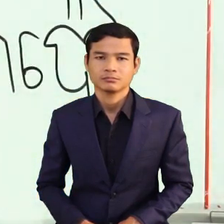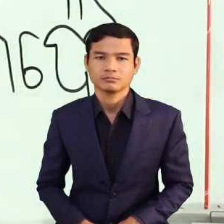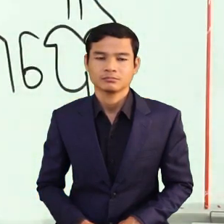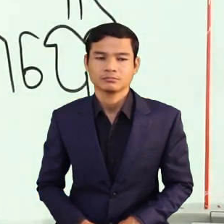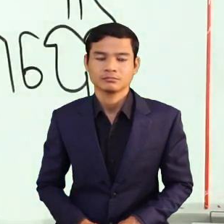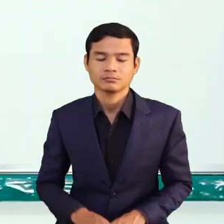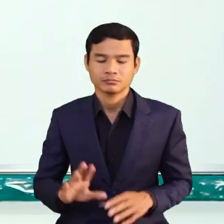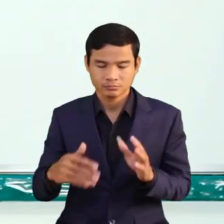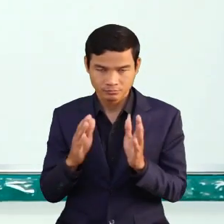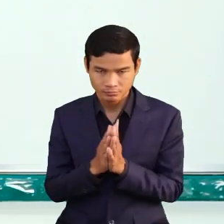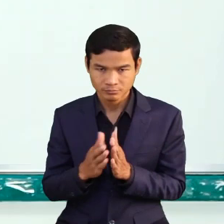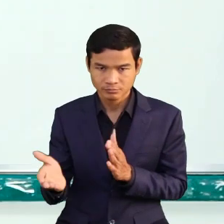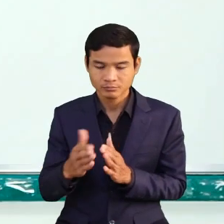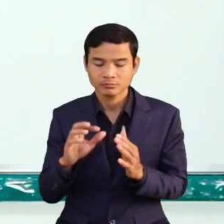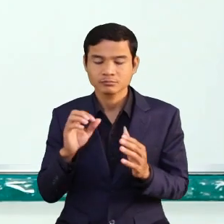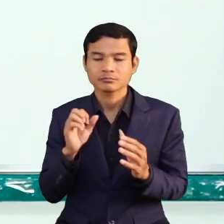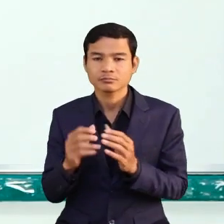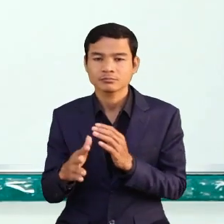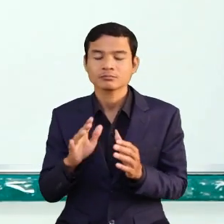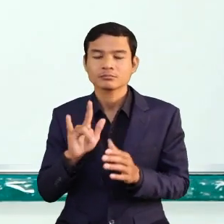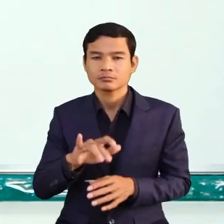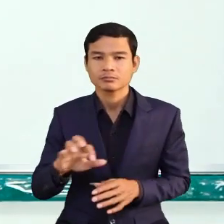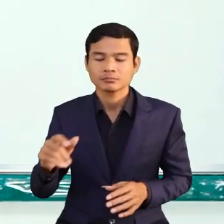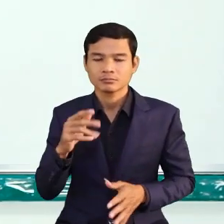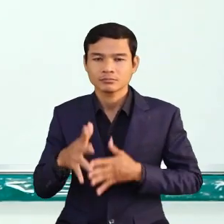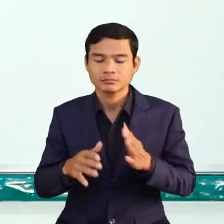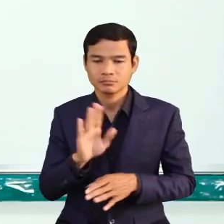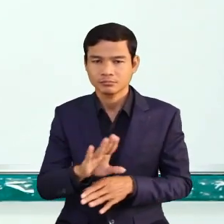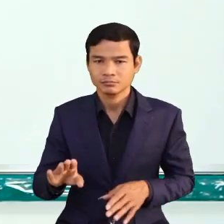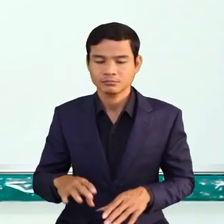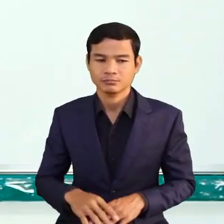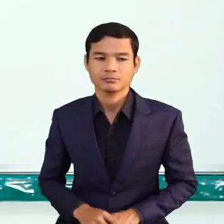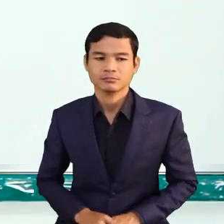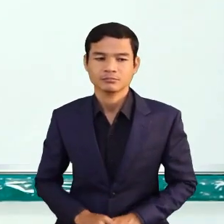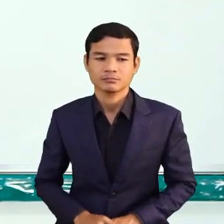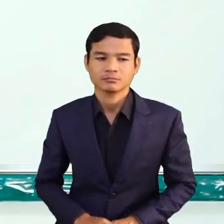cha à con chắp đám bạc cọp ăn